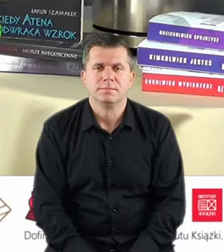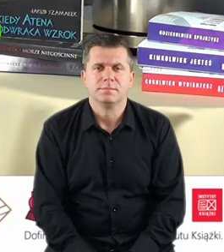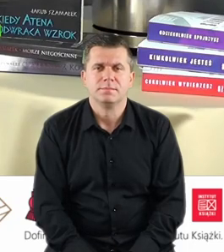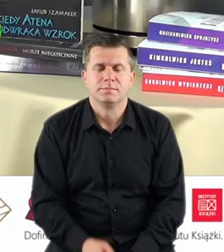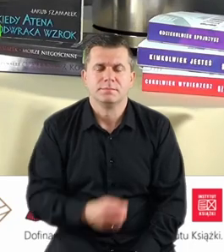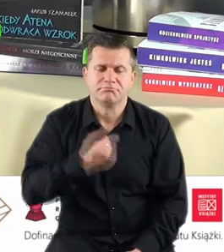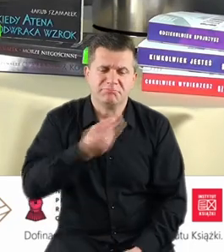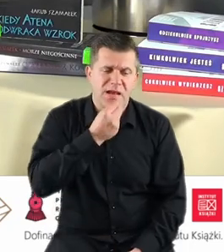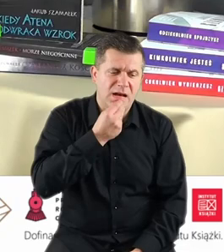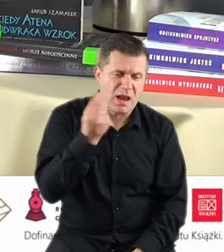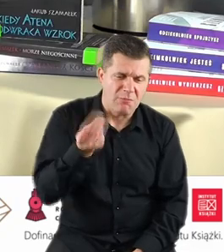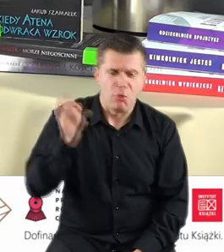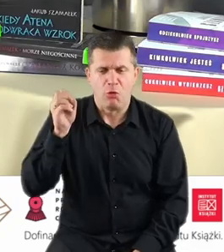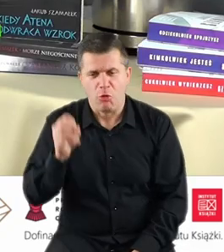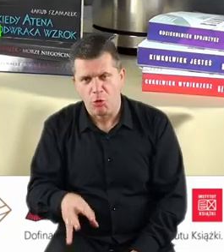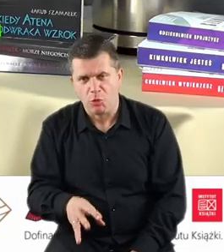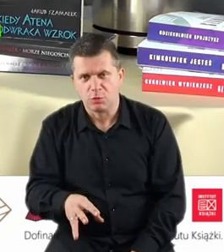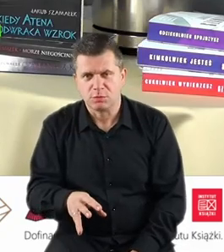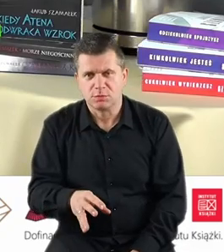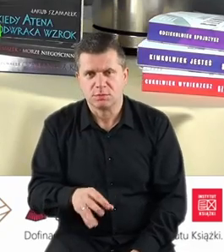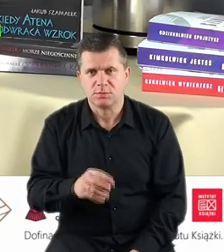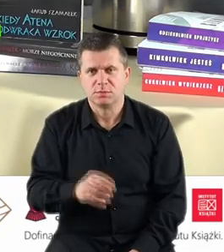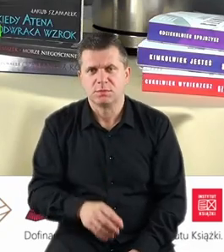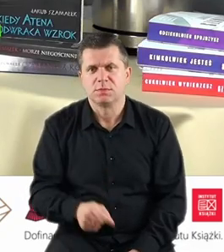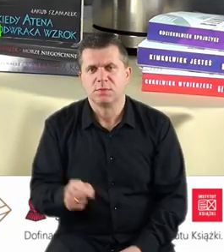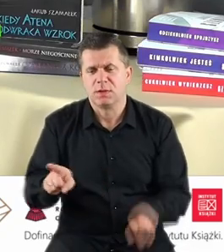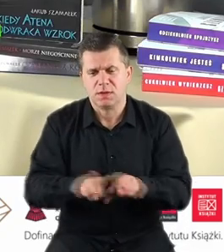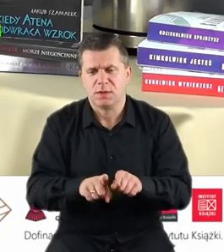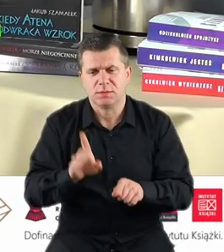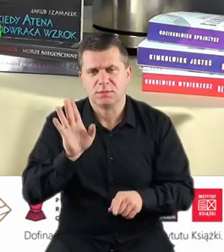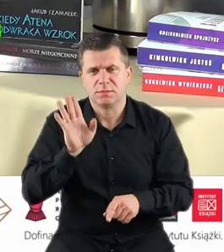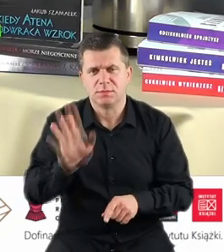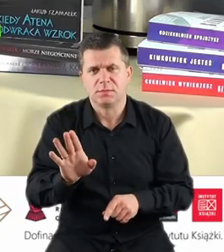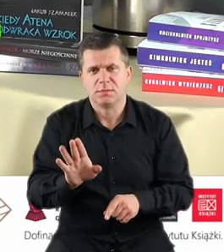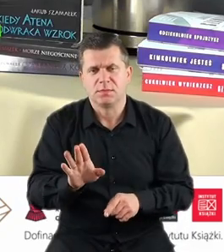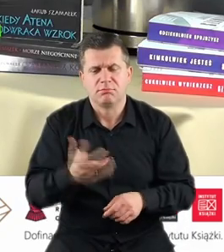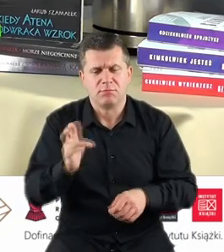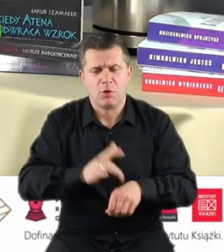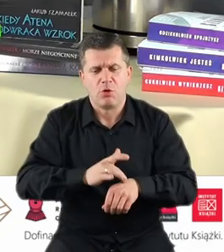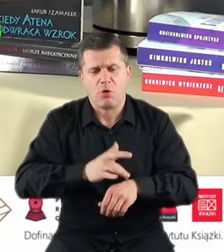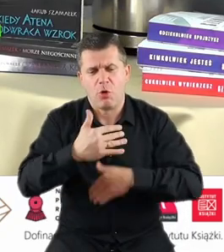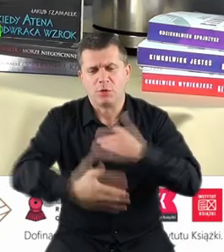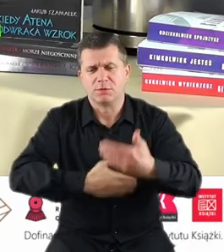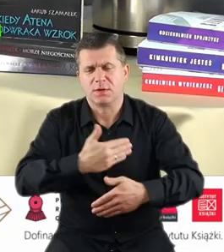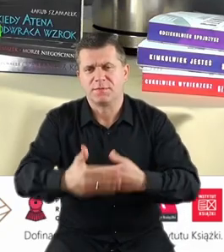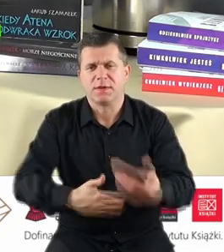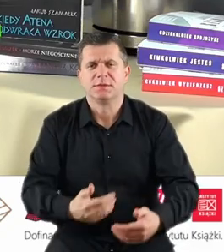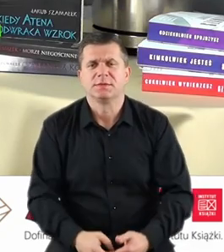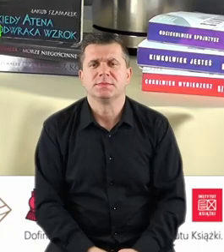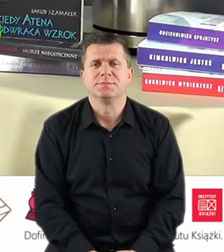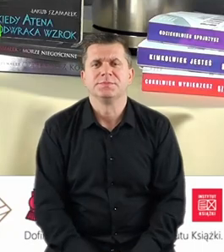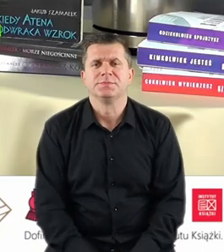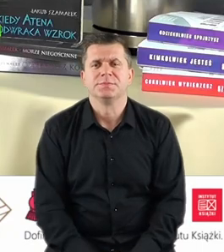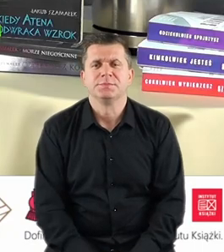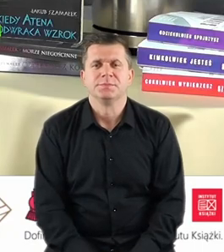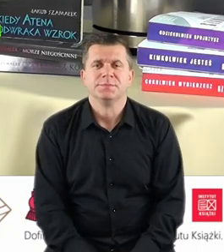płcie na lepsze i gorsze i tak ustawiamy społeczeństwo, to też ma daleko idące konsekwencje na wielu poziomach.